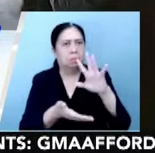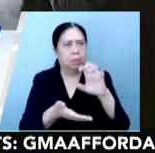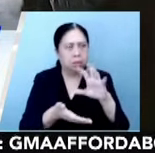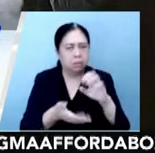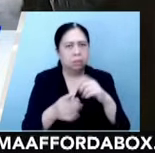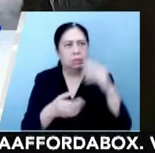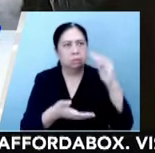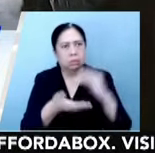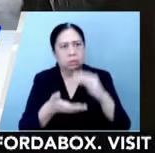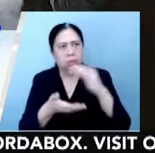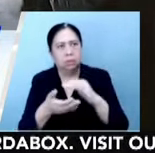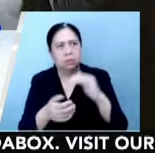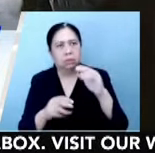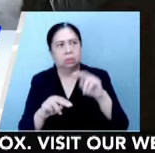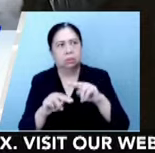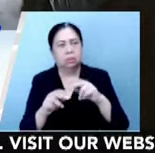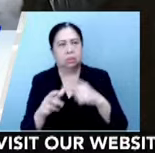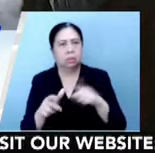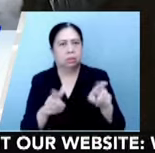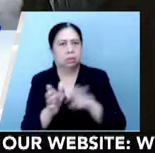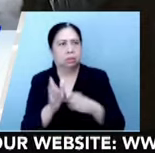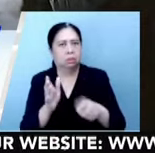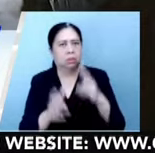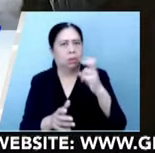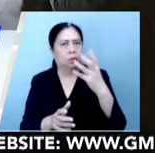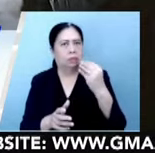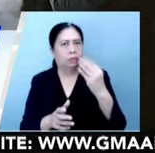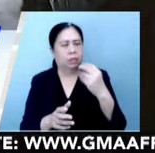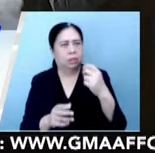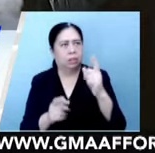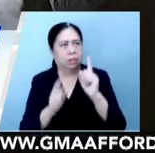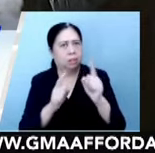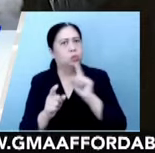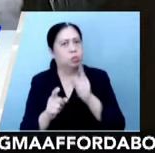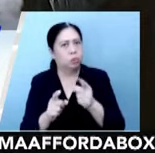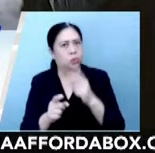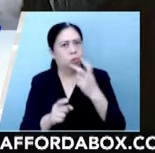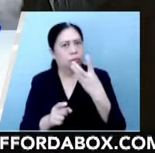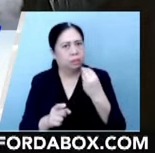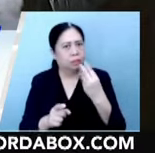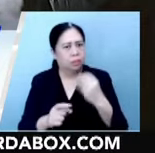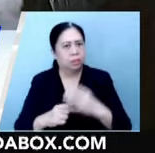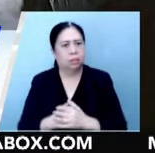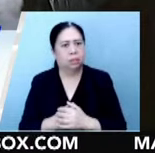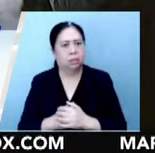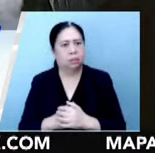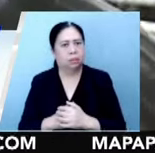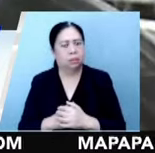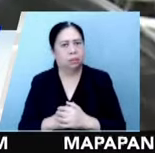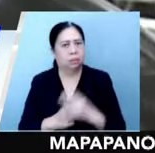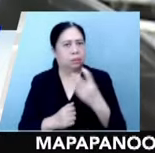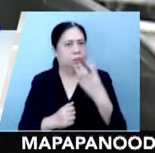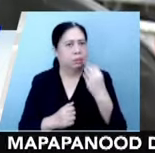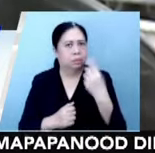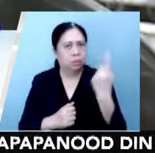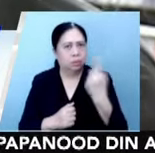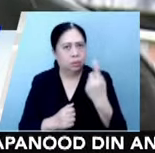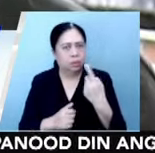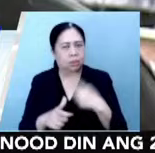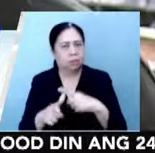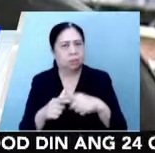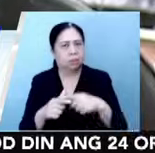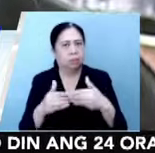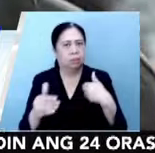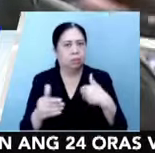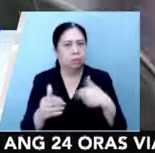yung pagbaba niya po, 250 na lang po yung usapan namin talaga noon. Talagang 250 lang po. Bago po sumaka yung